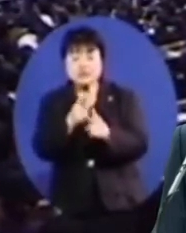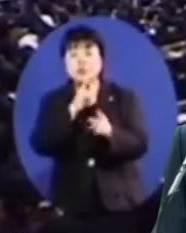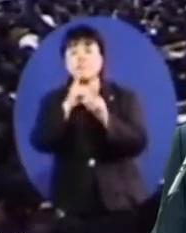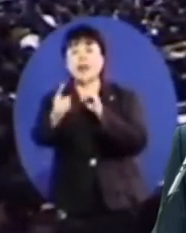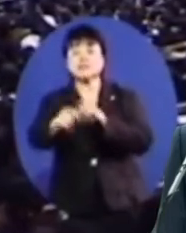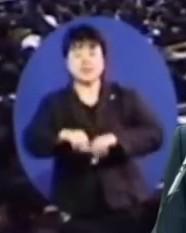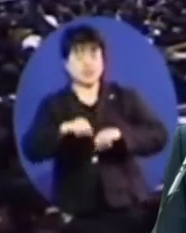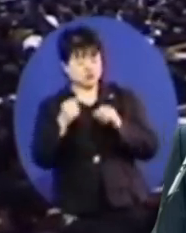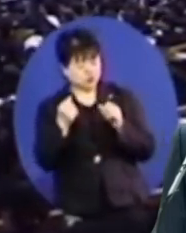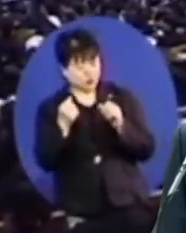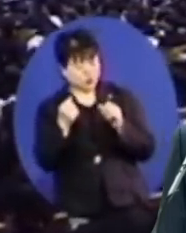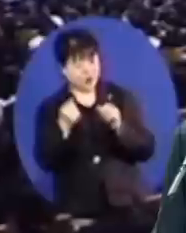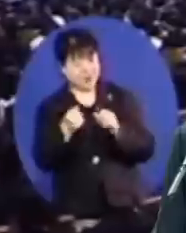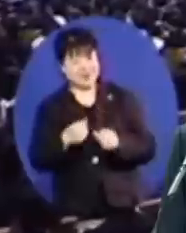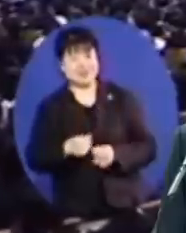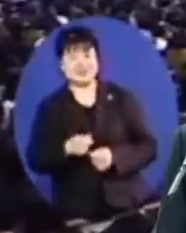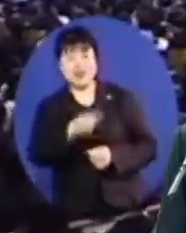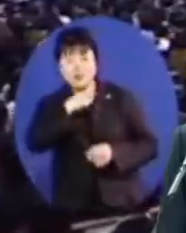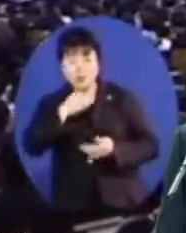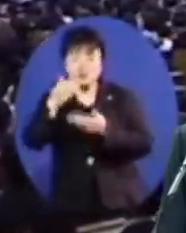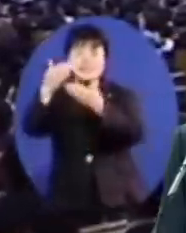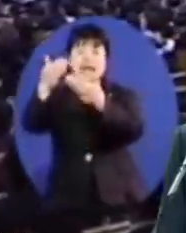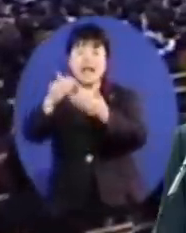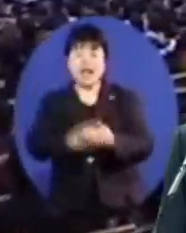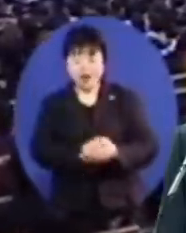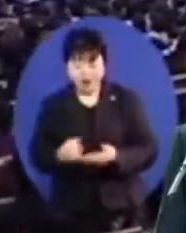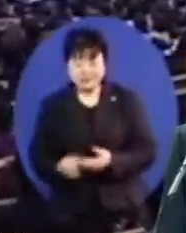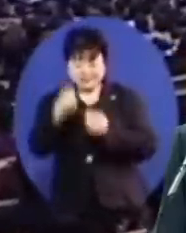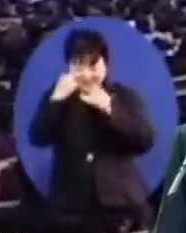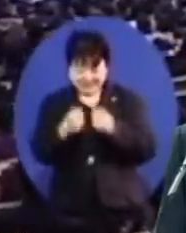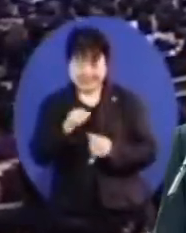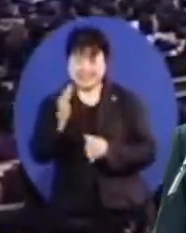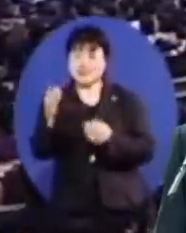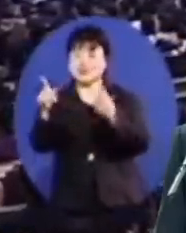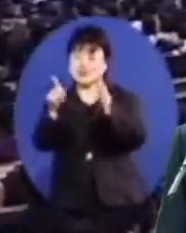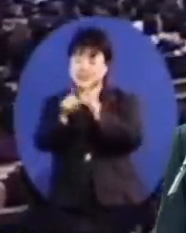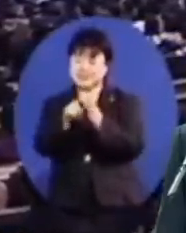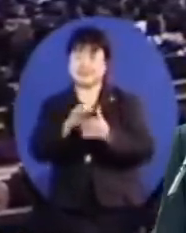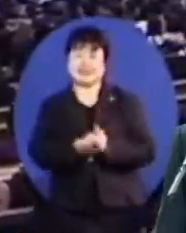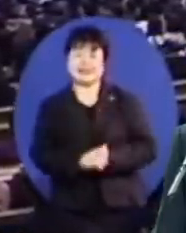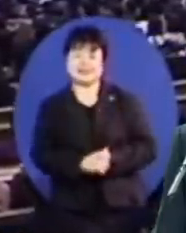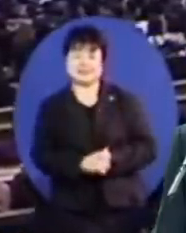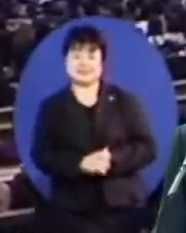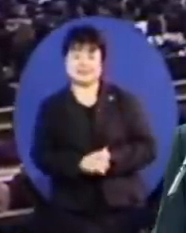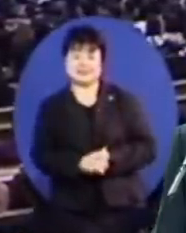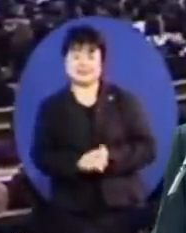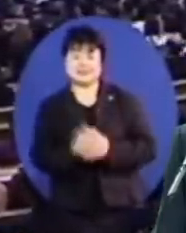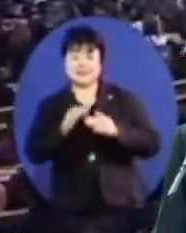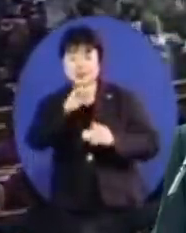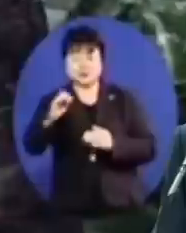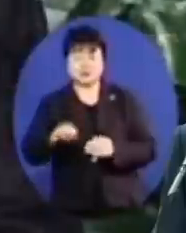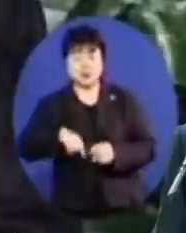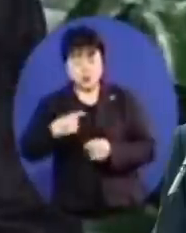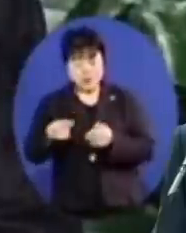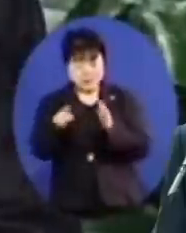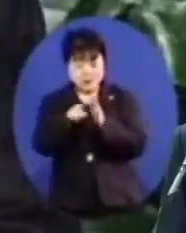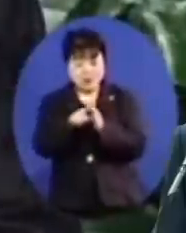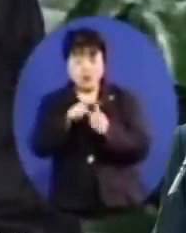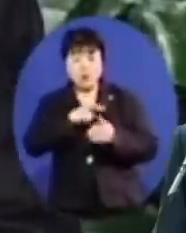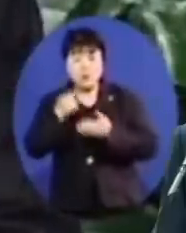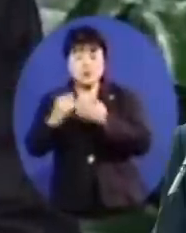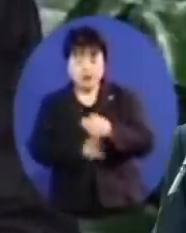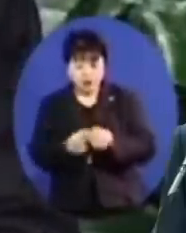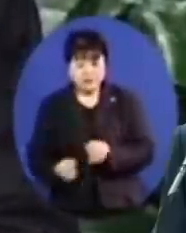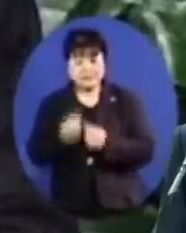말씀에 순종하여 기꺼이 봉사와 헌신의 삶을 살아야 합니다. 이웃을 위해서 봉사와 헌신의 삶을